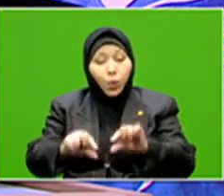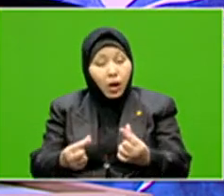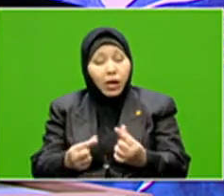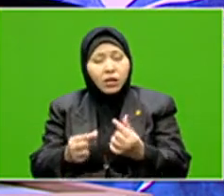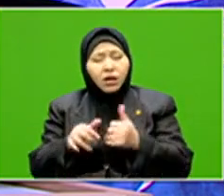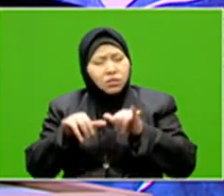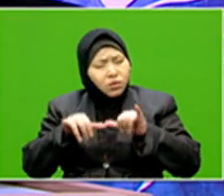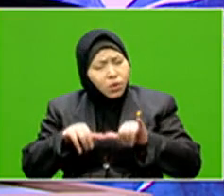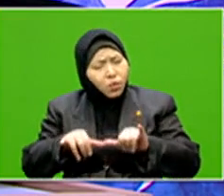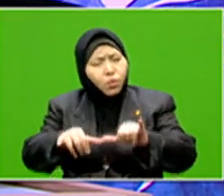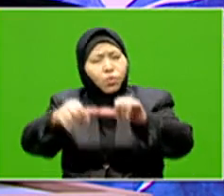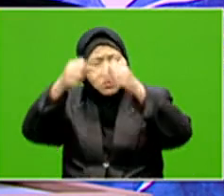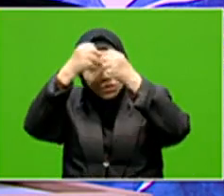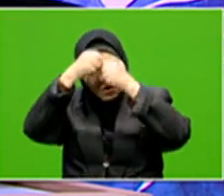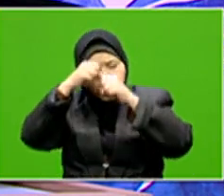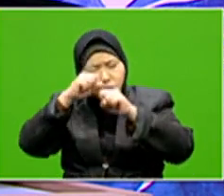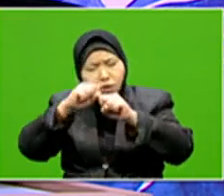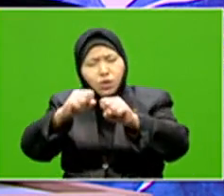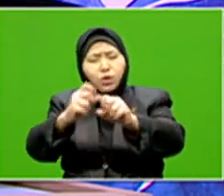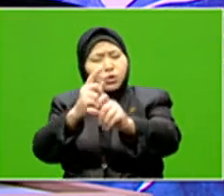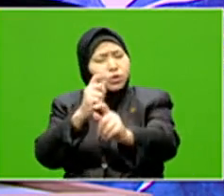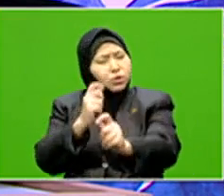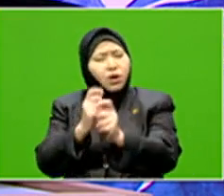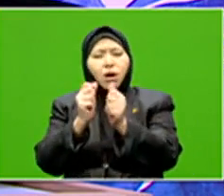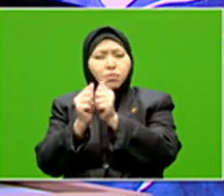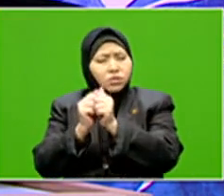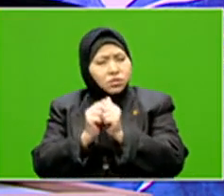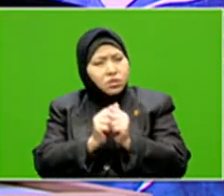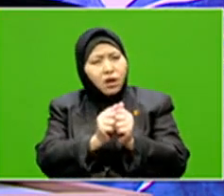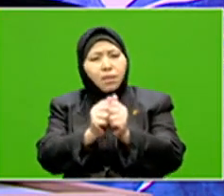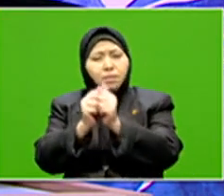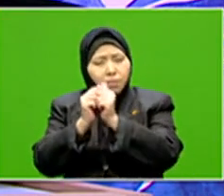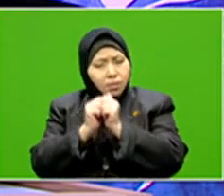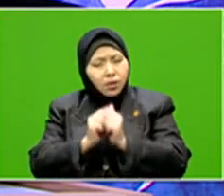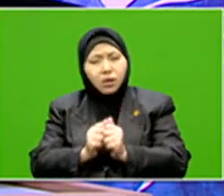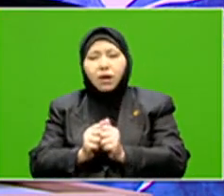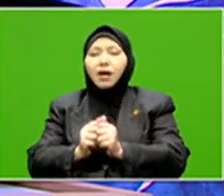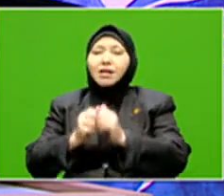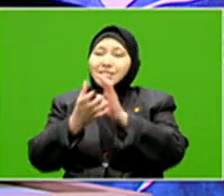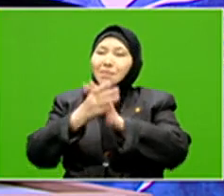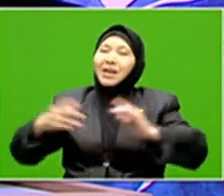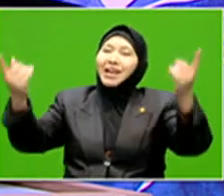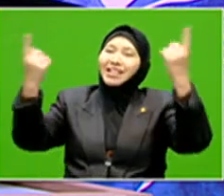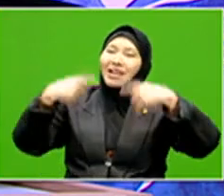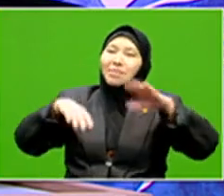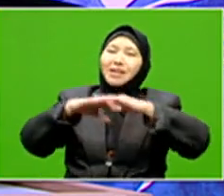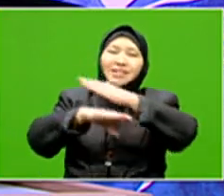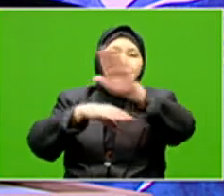setia istiqamah dalam My Quran Time, baca faham amal. Ahlan wa sahlan kepada semua. Teruskan share,